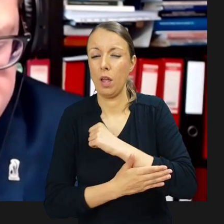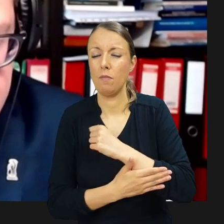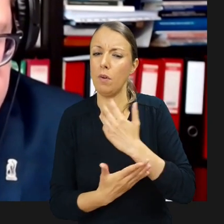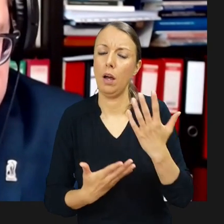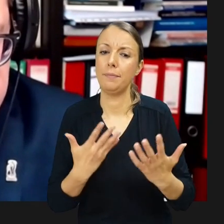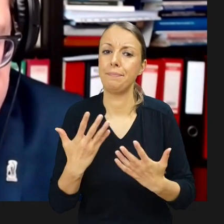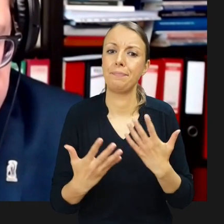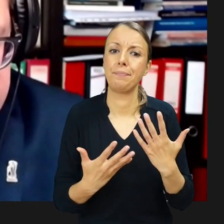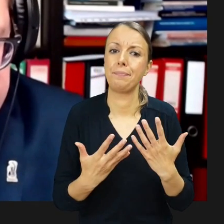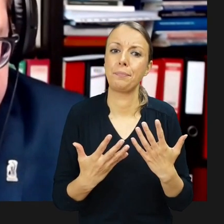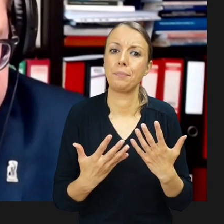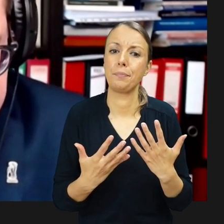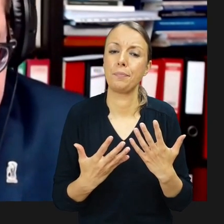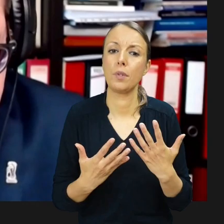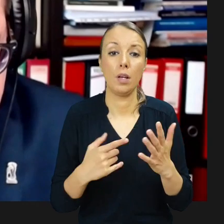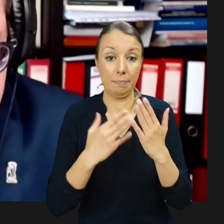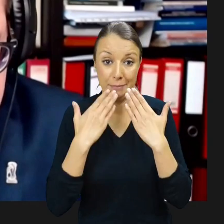na podstawie tych przepisów